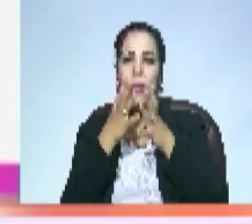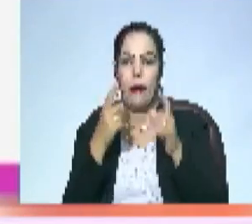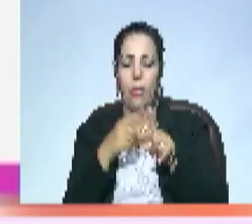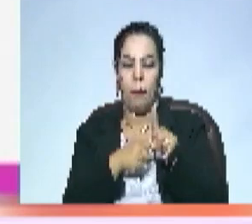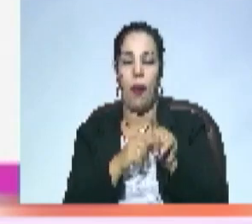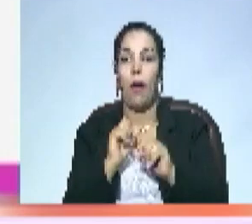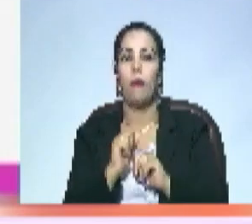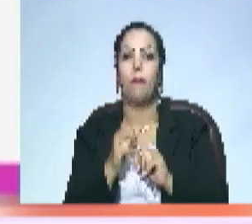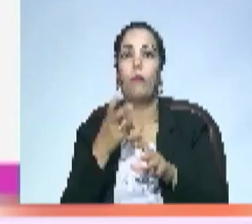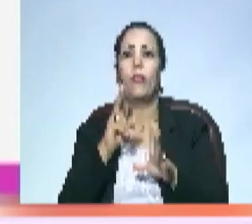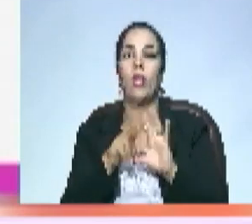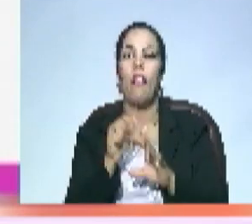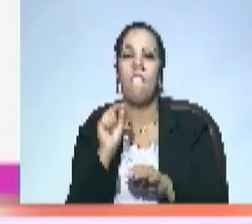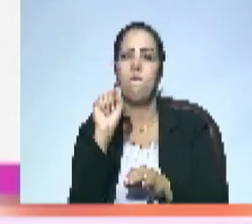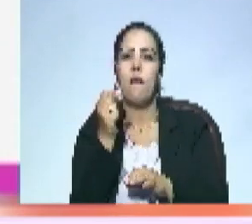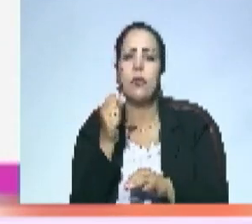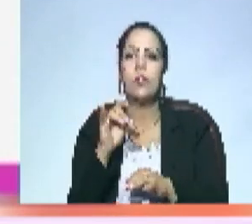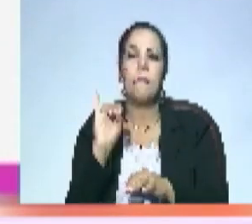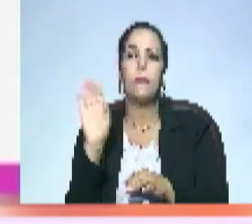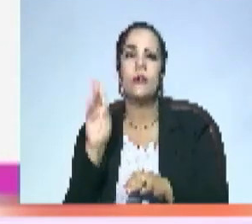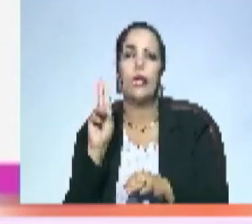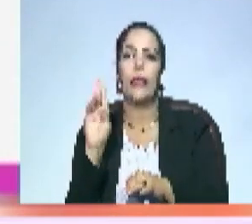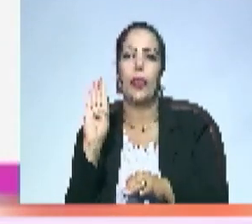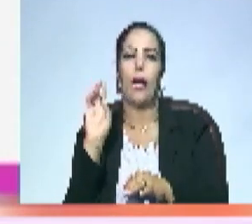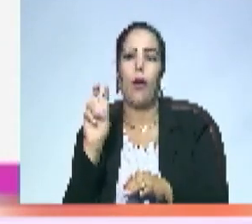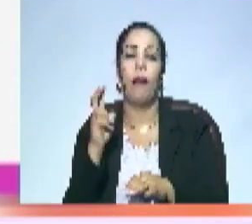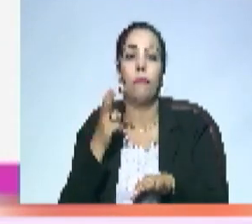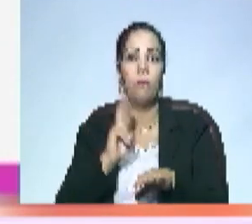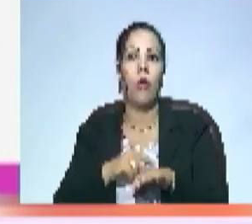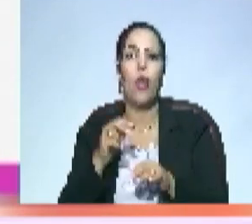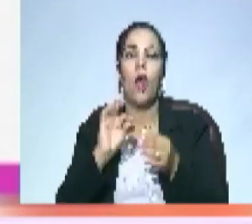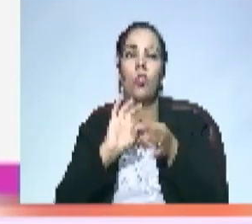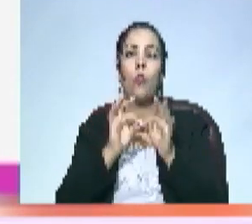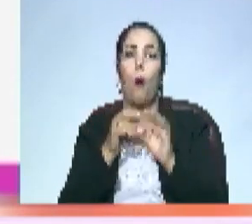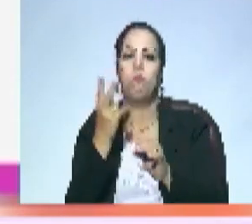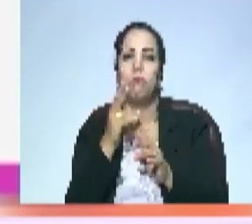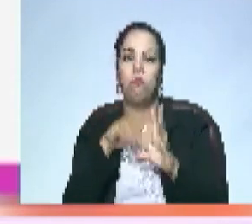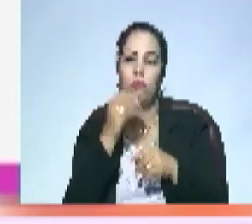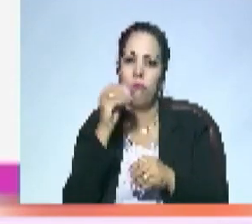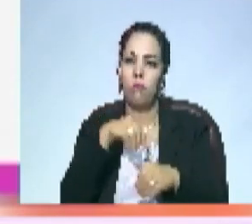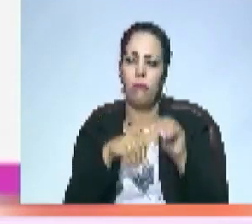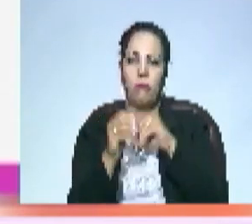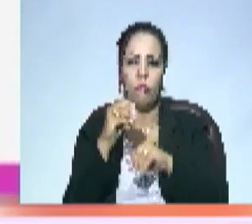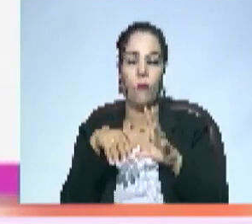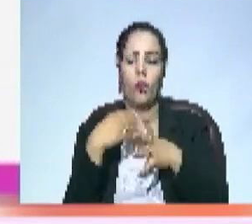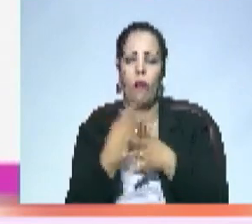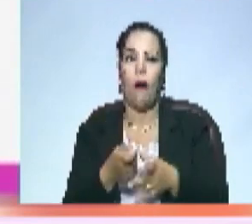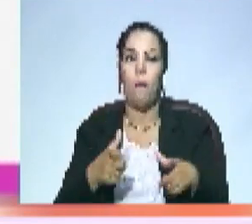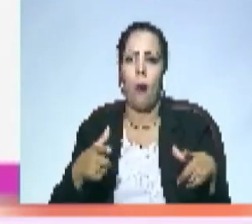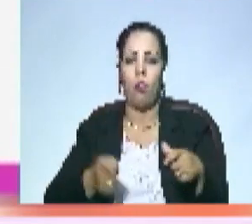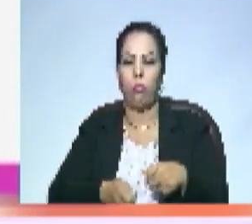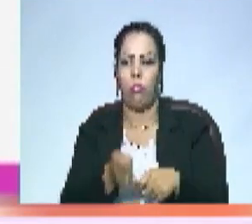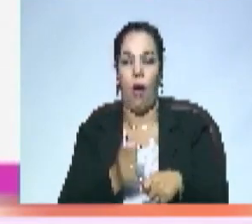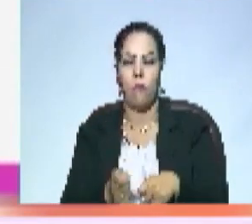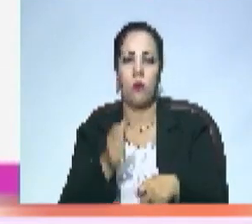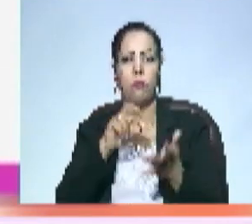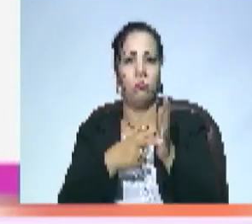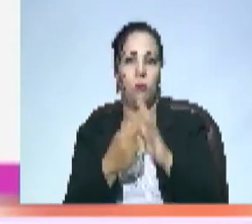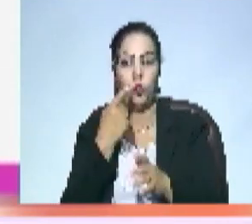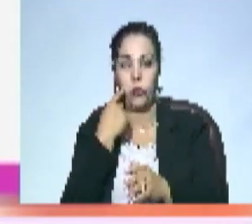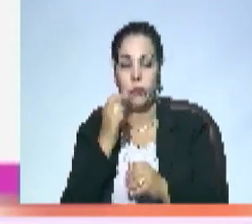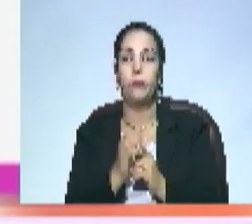ا فص مستكه فصين توم بننزل بيهم في في الطاسه وبعدين